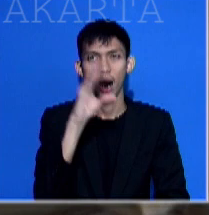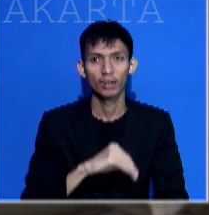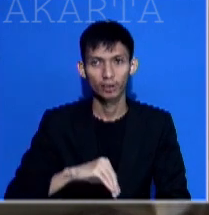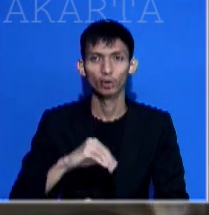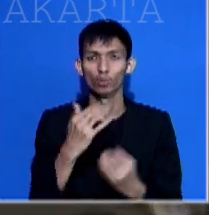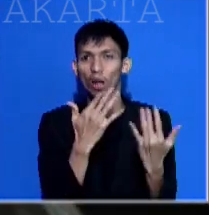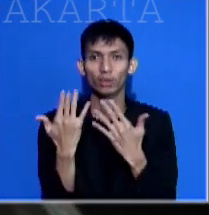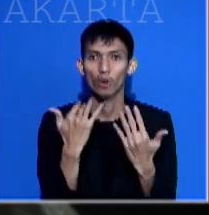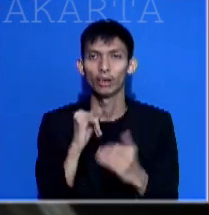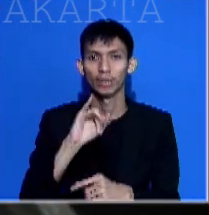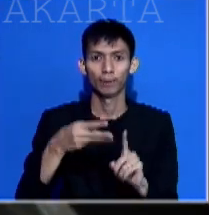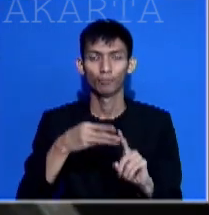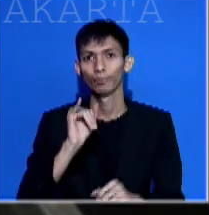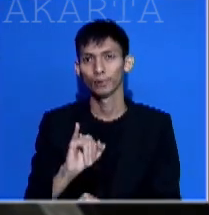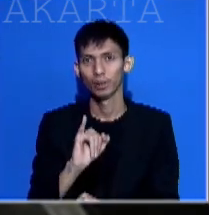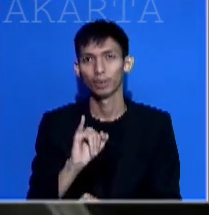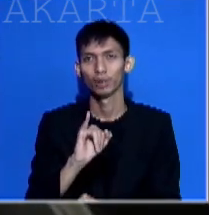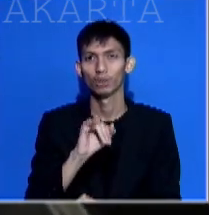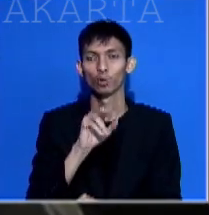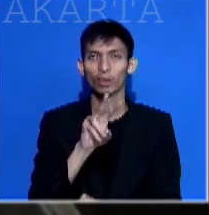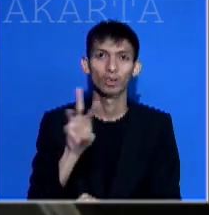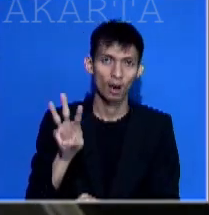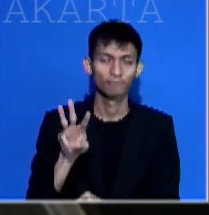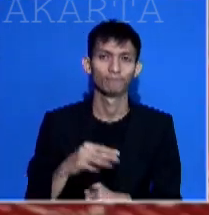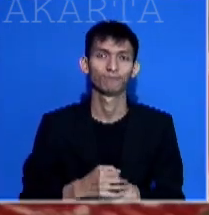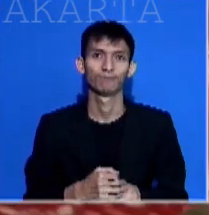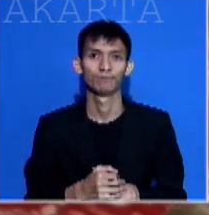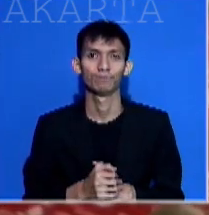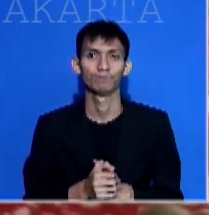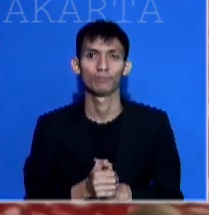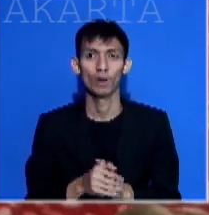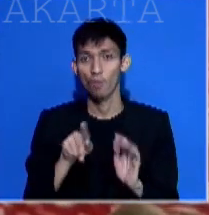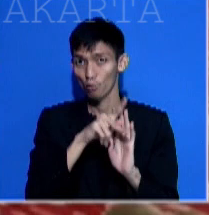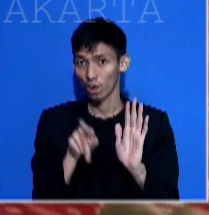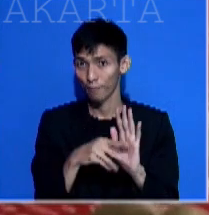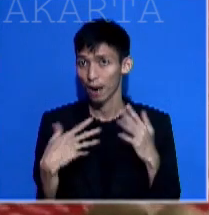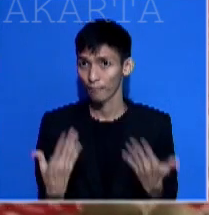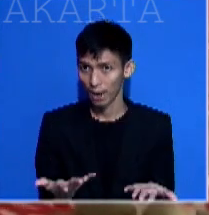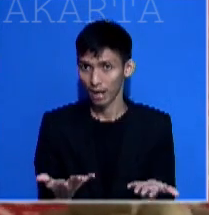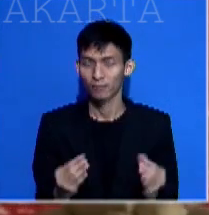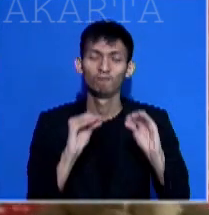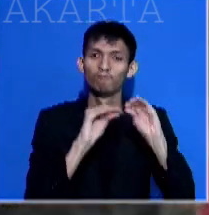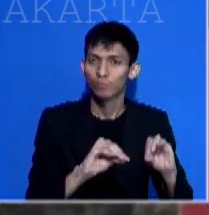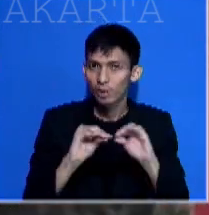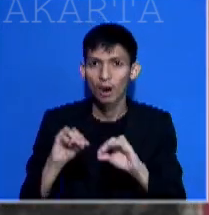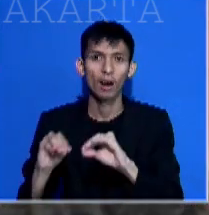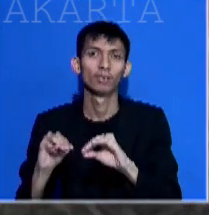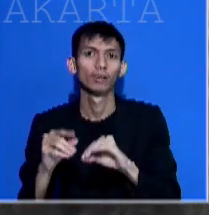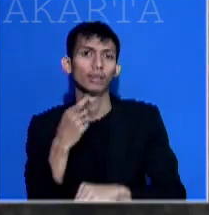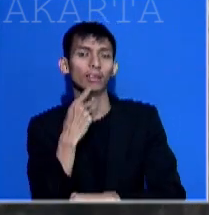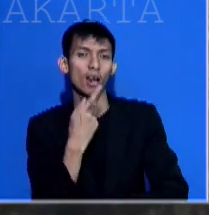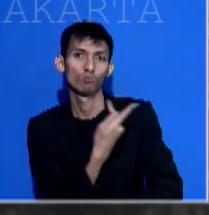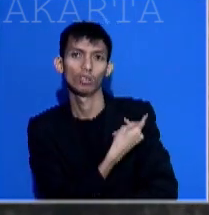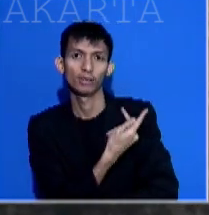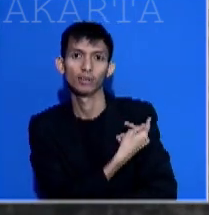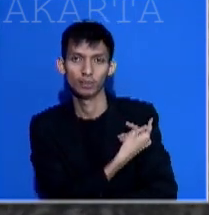Nasional 2024 dengan memberikan edukasi kepada orang tua anak dan imunisasi kepada bayi atau anaknya. Menurut Ketua